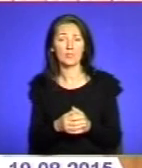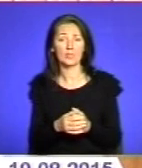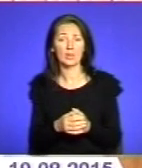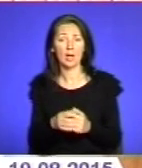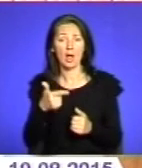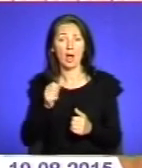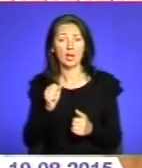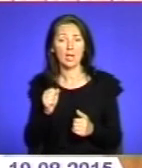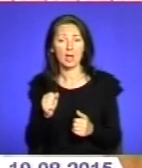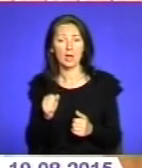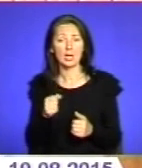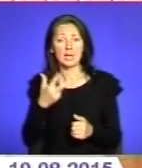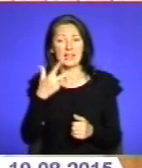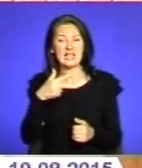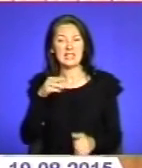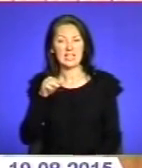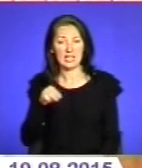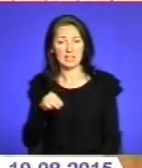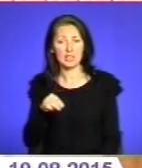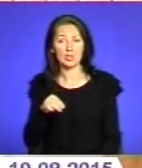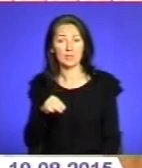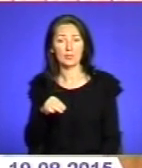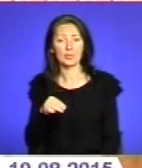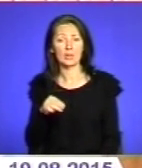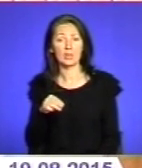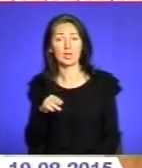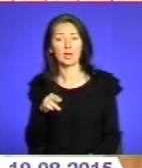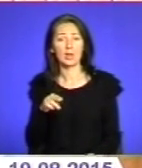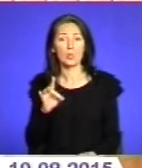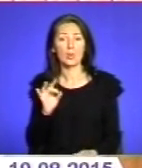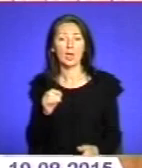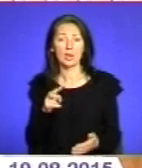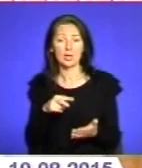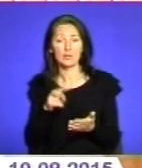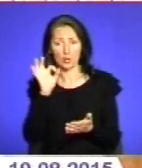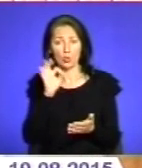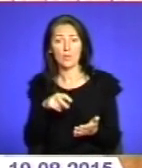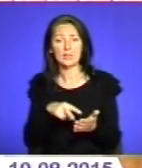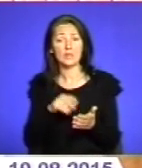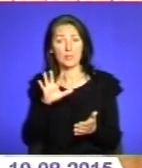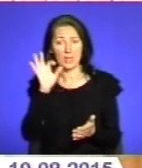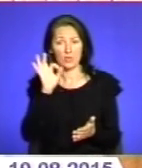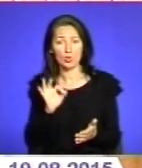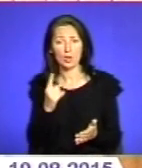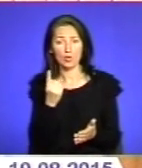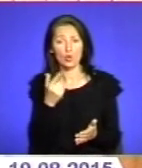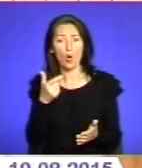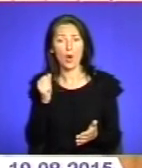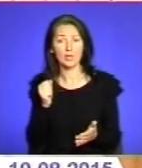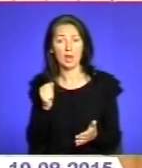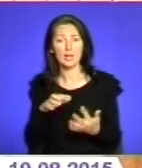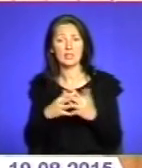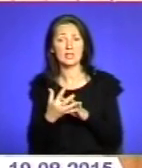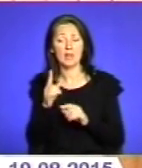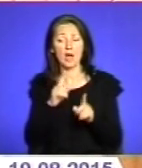гектара 30 тисяч і при відсотковій ставці 5% з одного гектара сільська